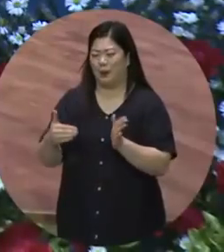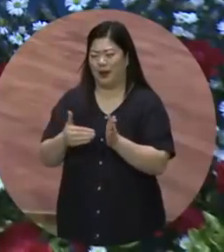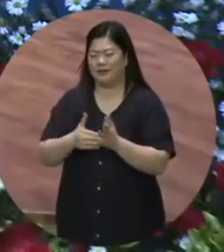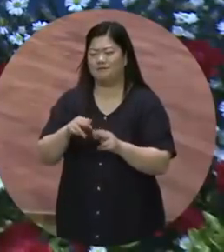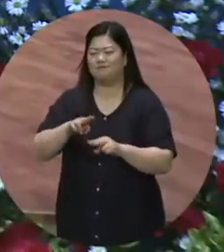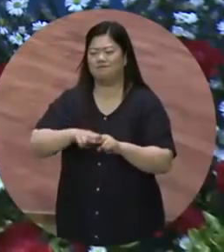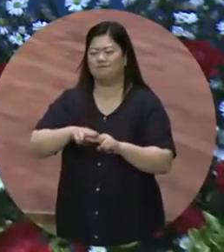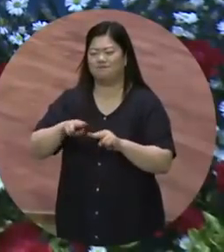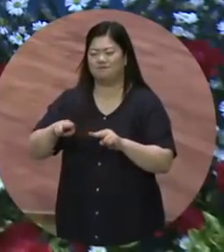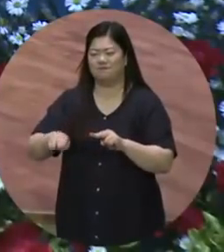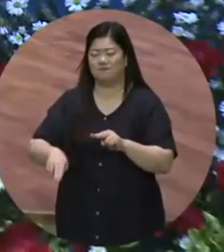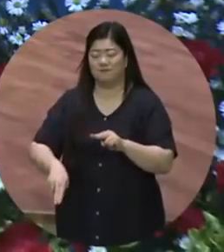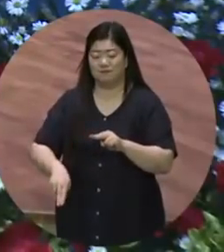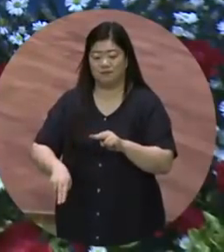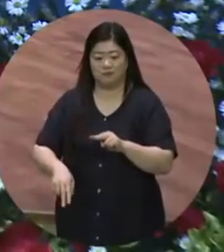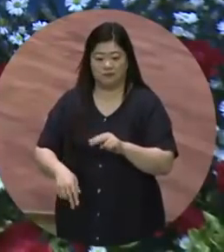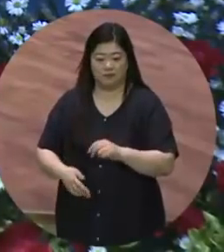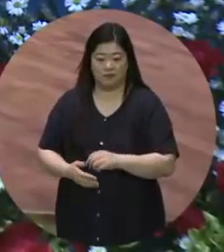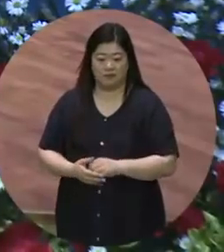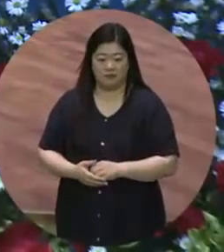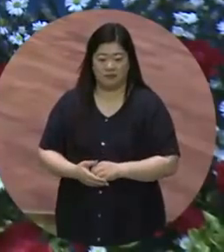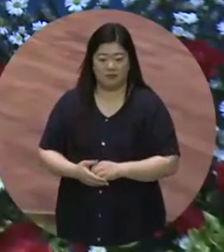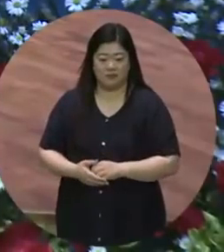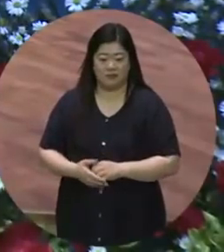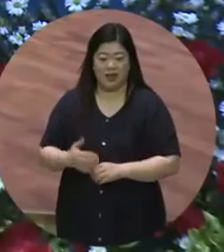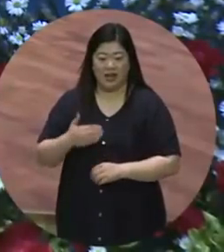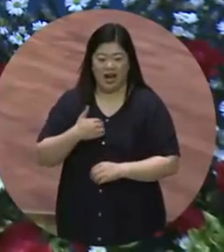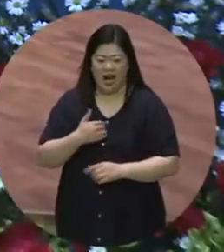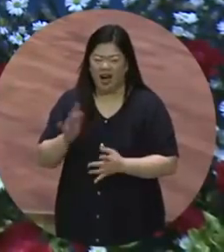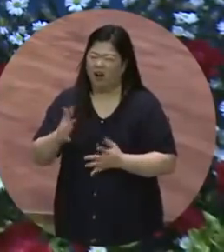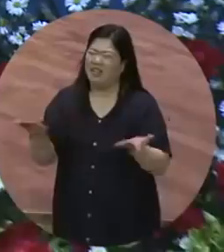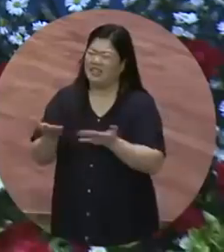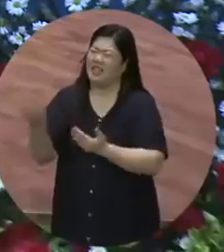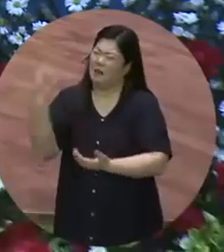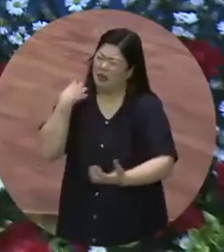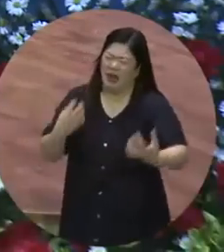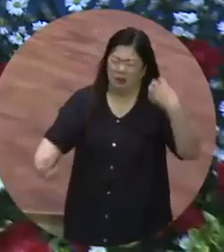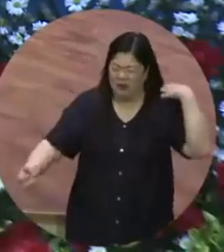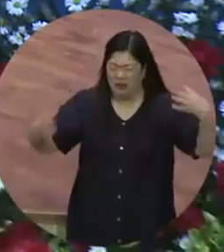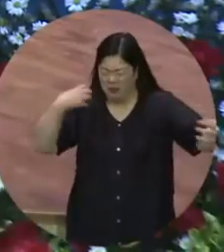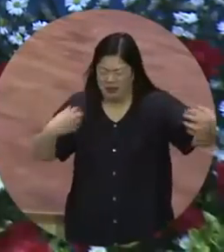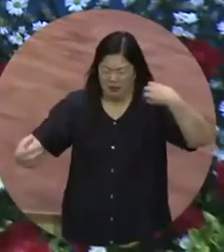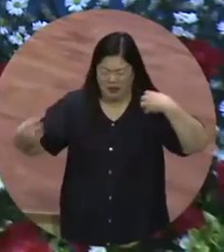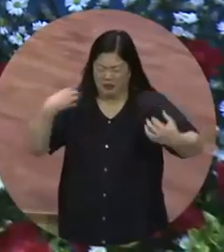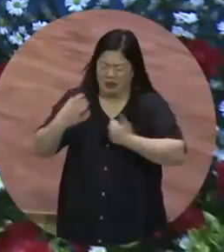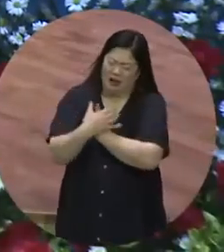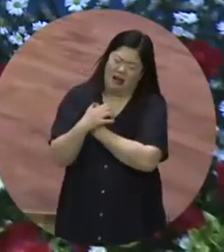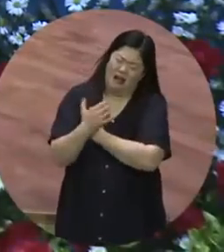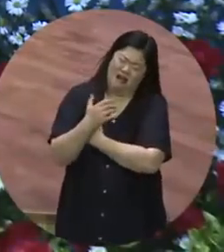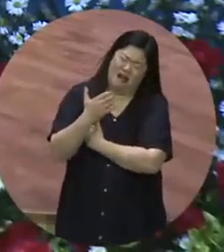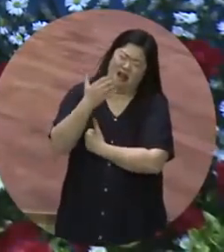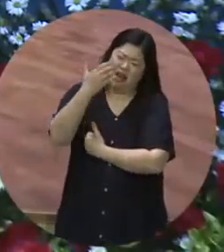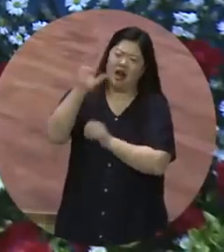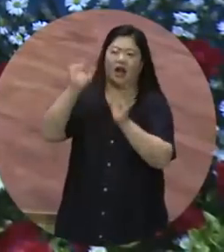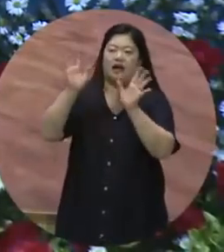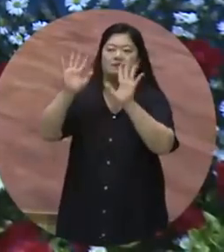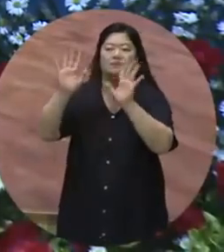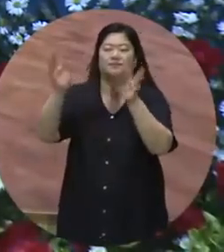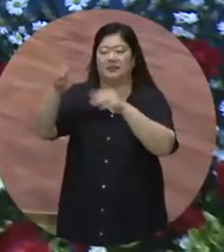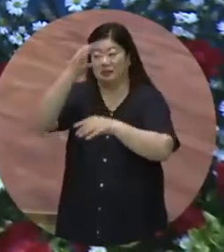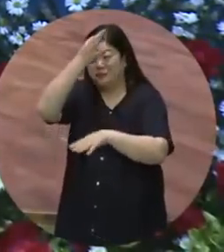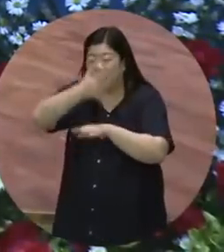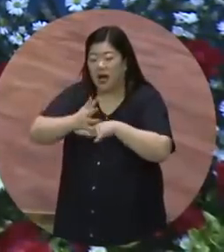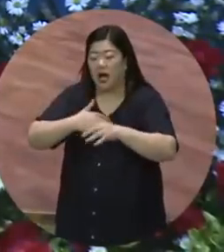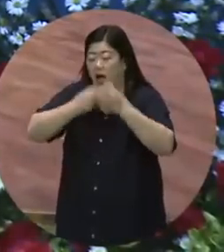때 너무, 그니 말로 못 넘어서게. 그 단계만 넘었으면, 그 헌신 넘었으면, 그 다음에 단계가 또 있는데, 그 축복